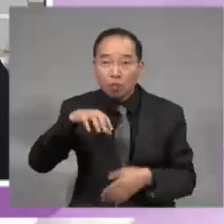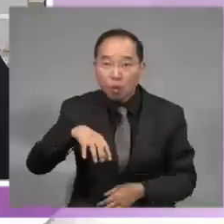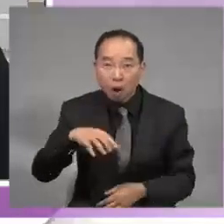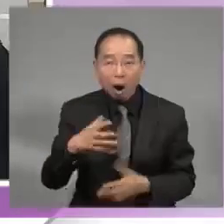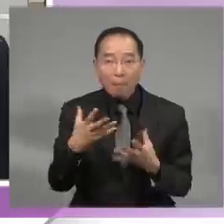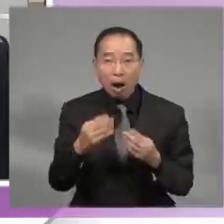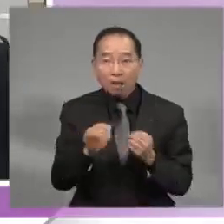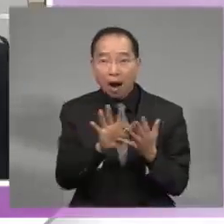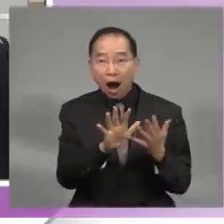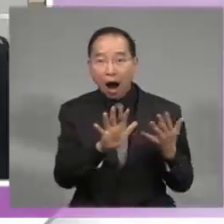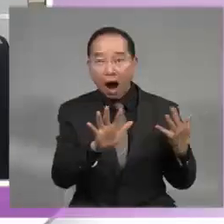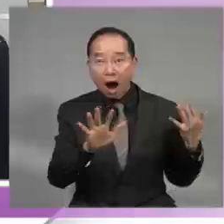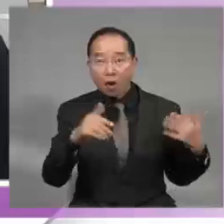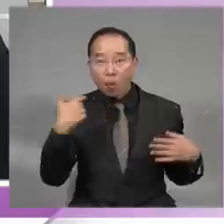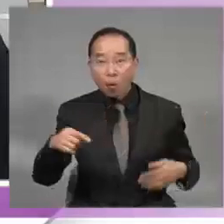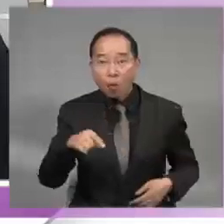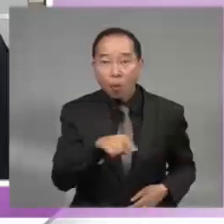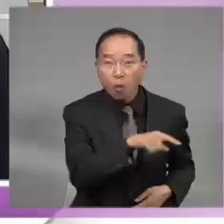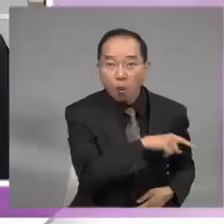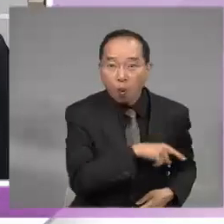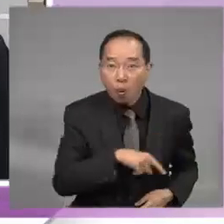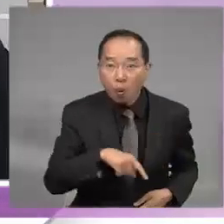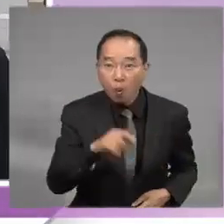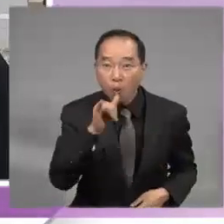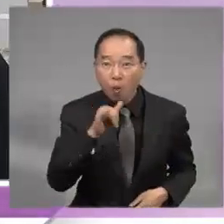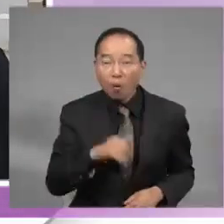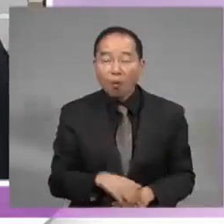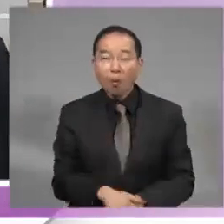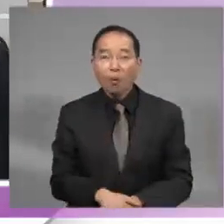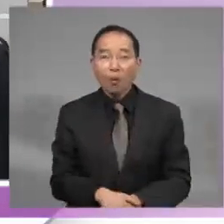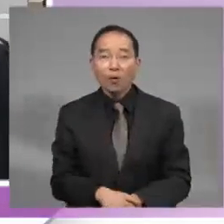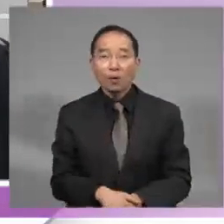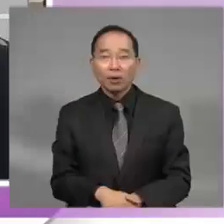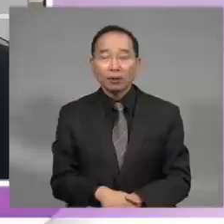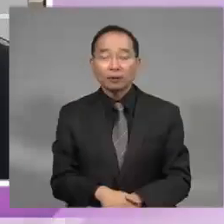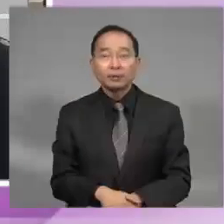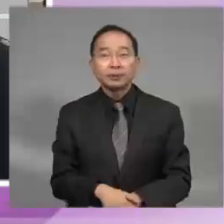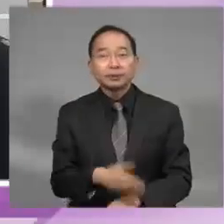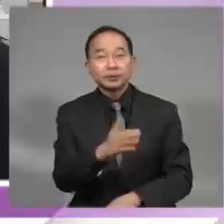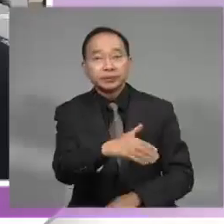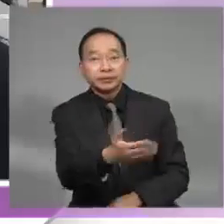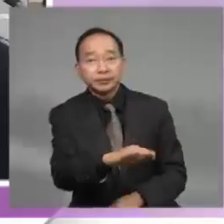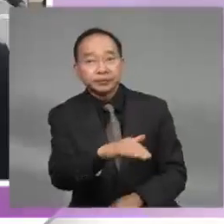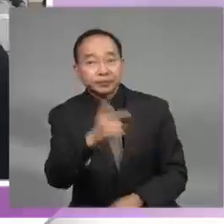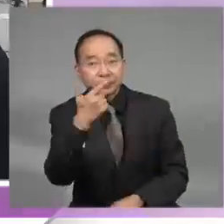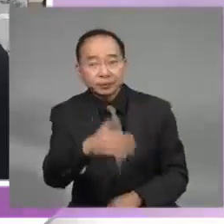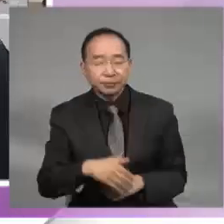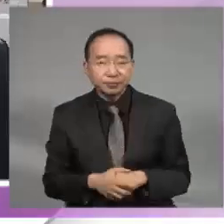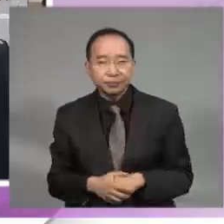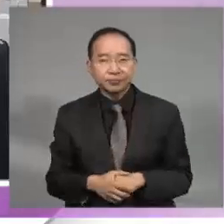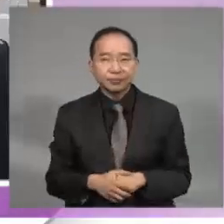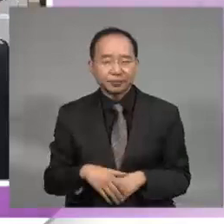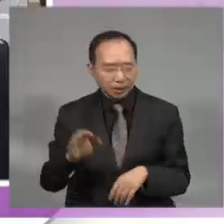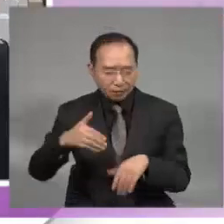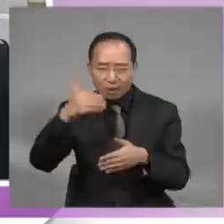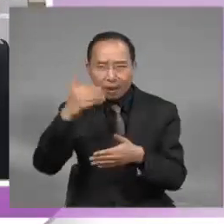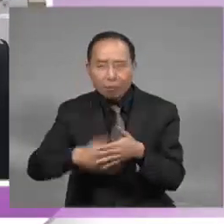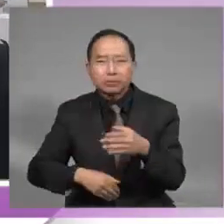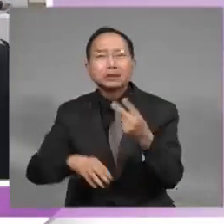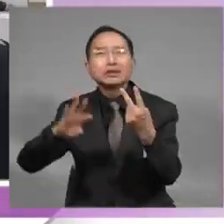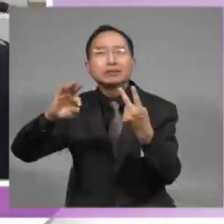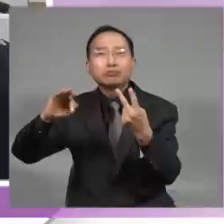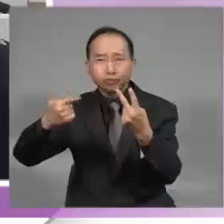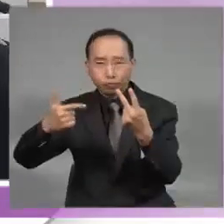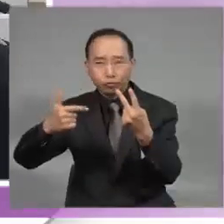많은 분들이 또 줄을 서서 네. 기다리고 계시네요. 자, 사무관님 어떻습니까? 지금 현재 이제 2분이 채 남지 않았거든요. 현재 네.